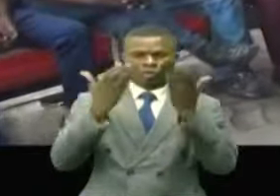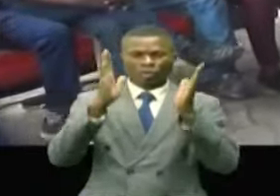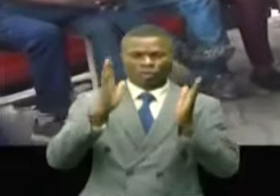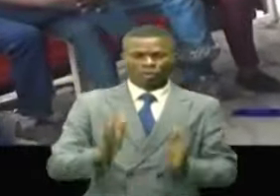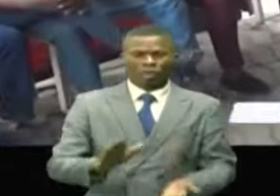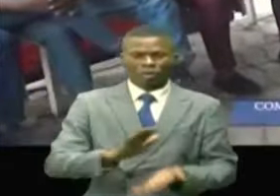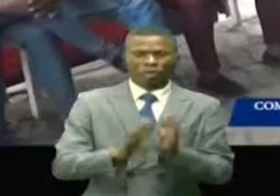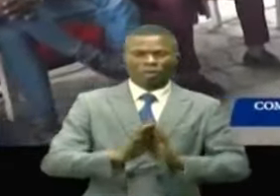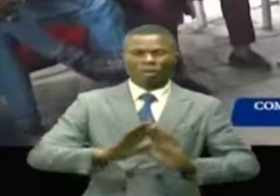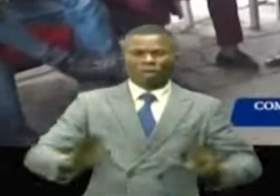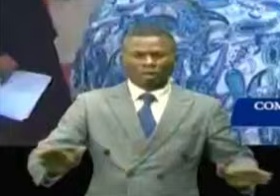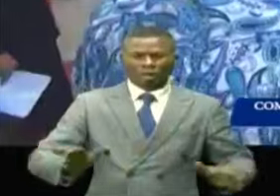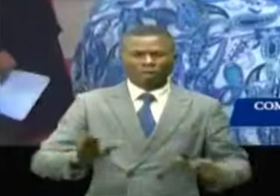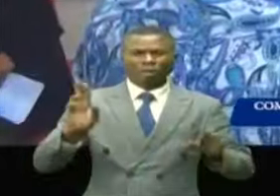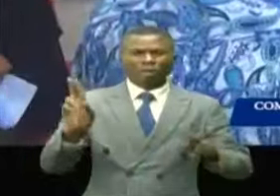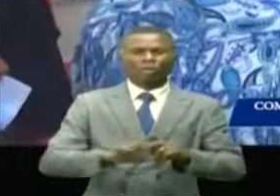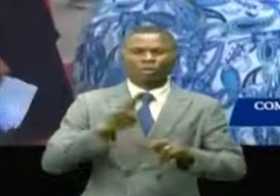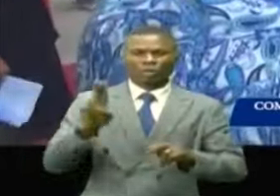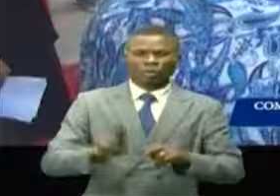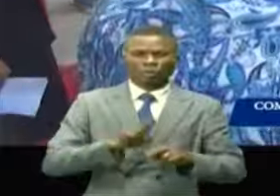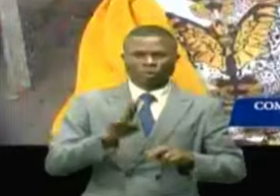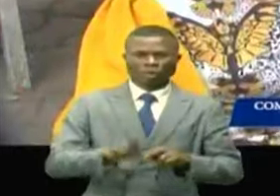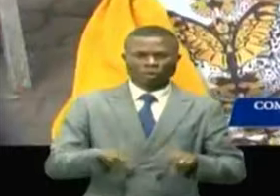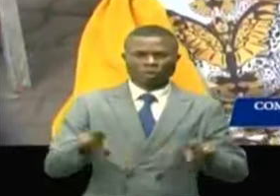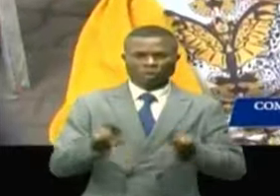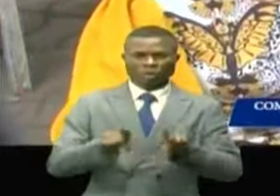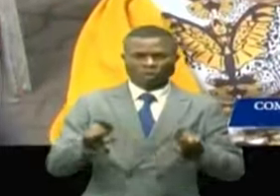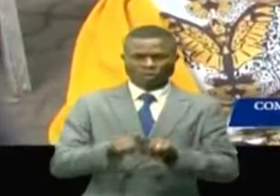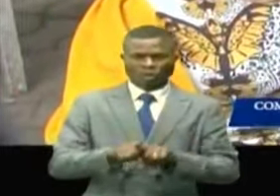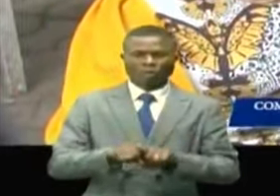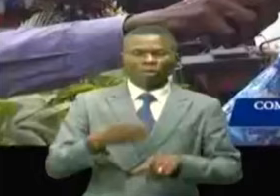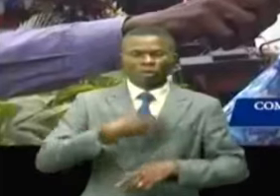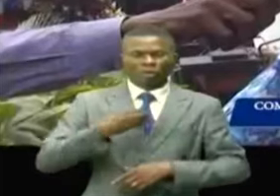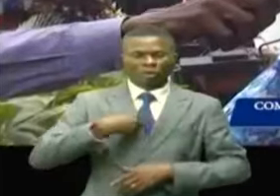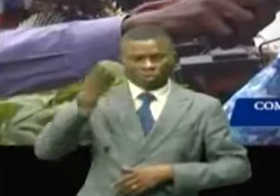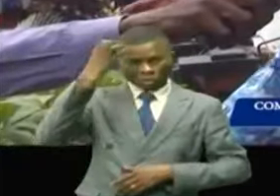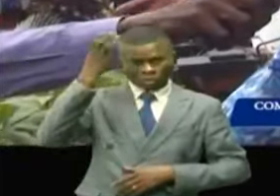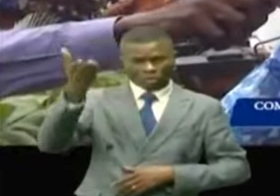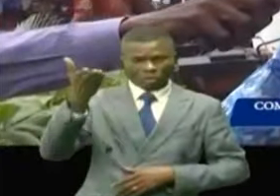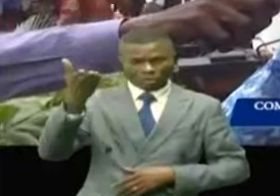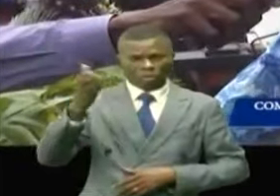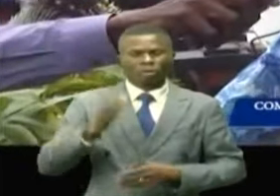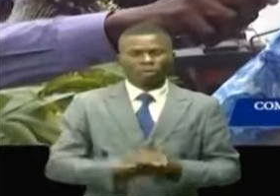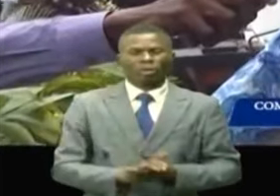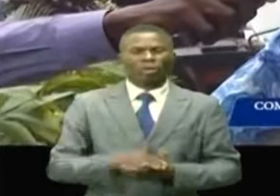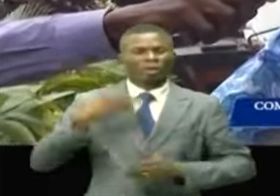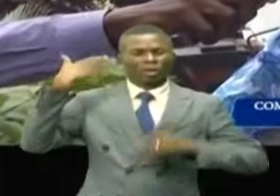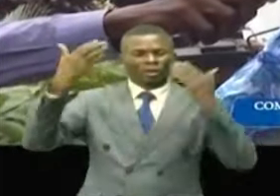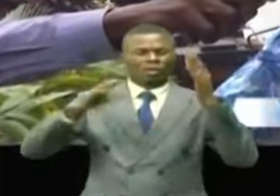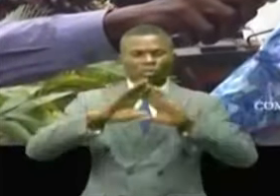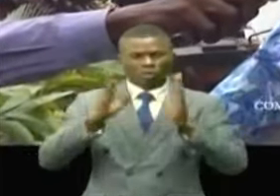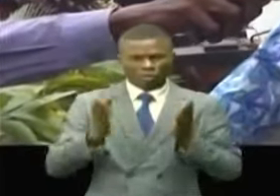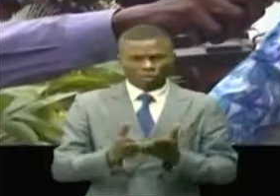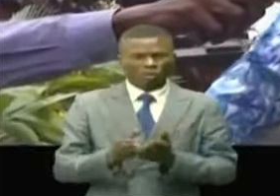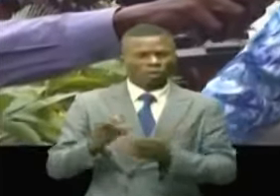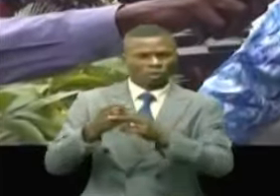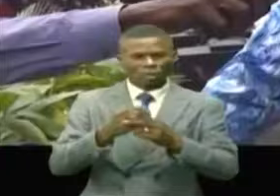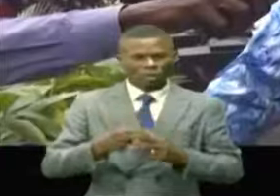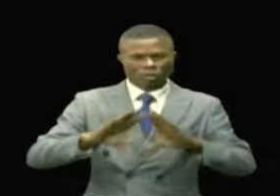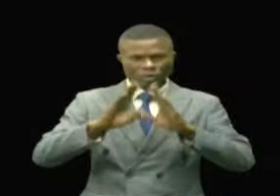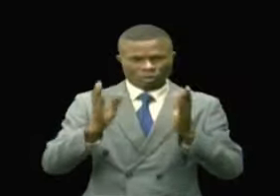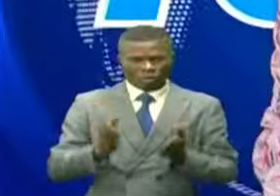à même d'appliquer ce que ont appris théoriquement et de mettre enur tout le suivi de